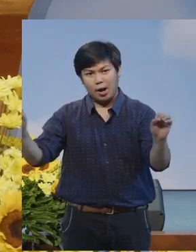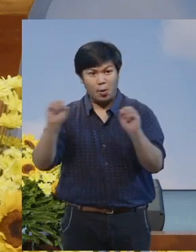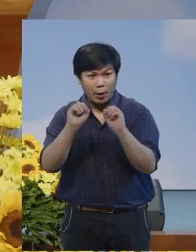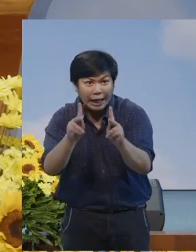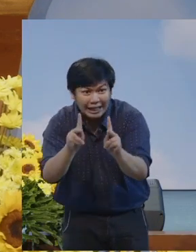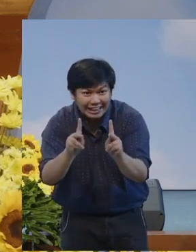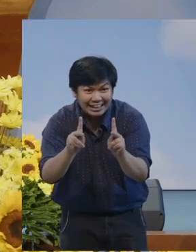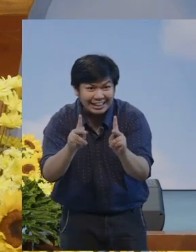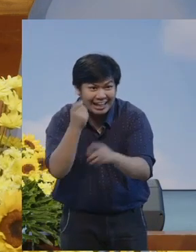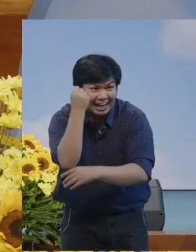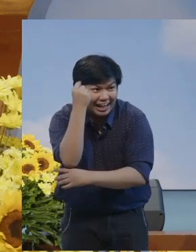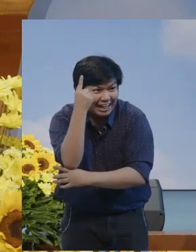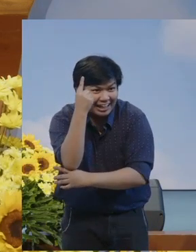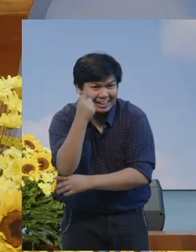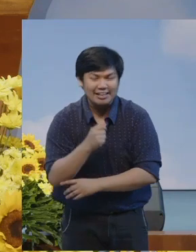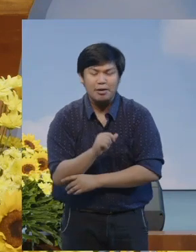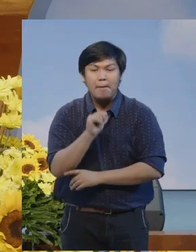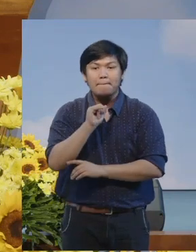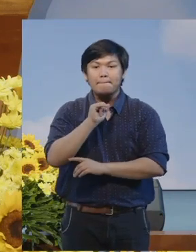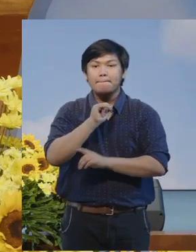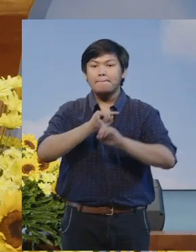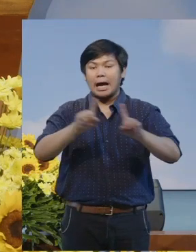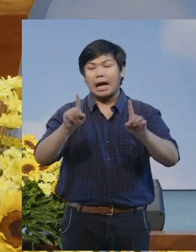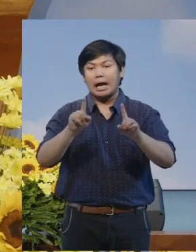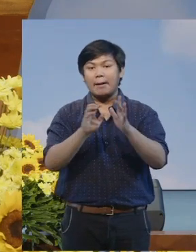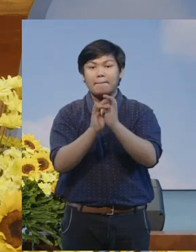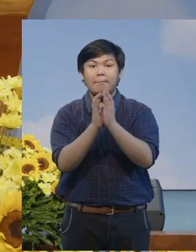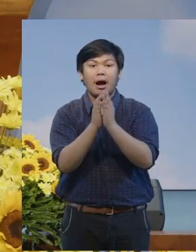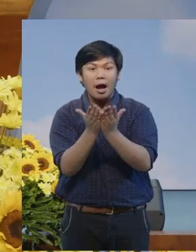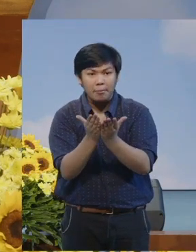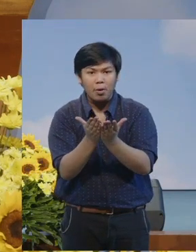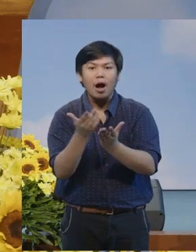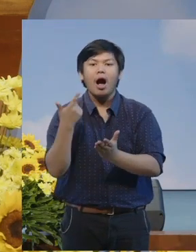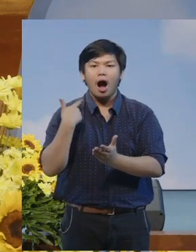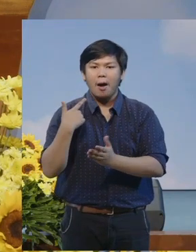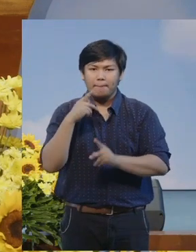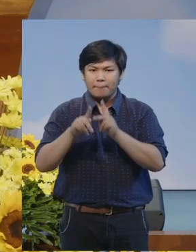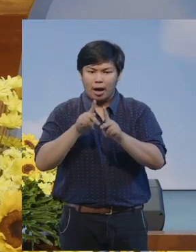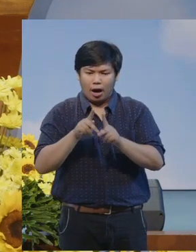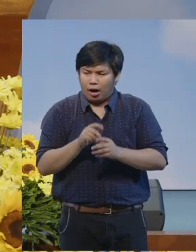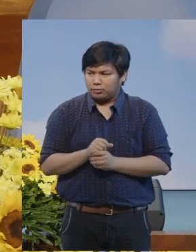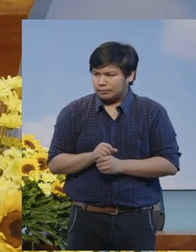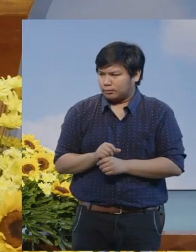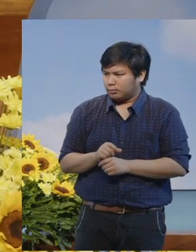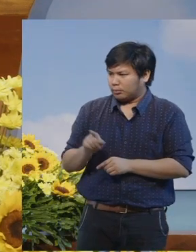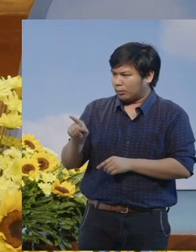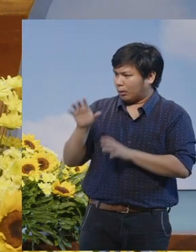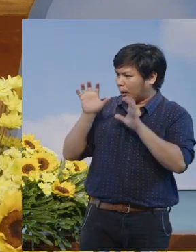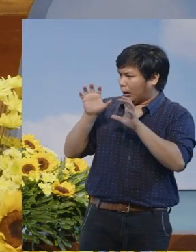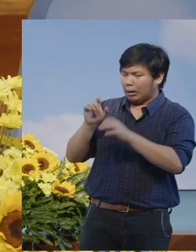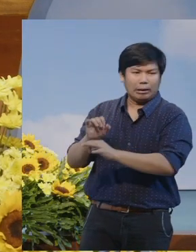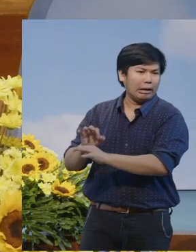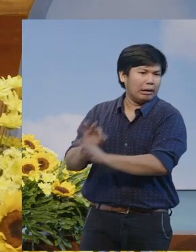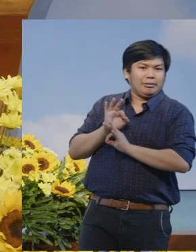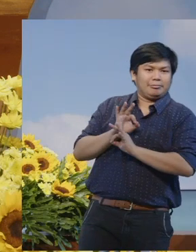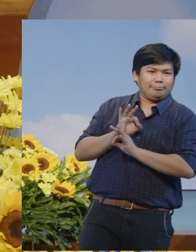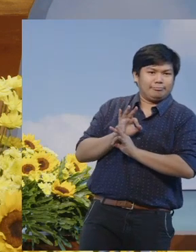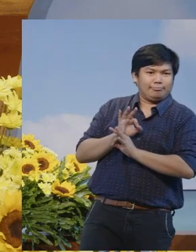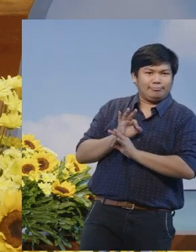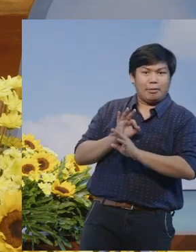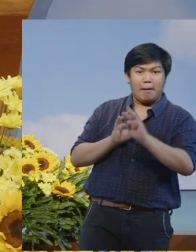Biblia, mga kapatid, may mga tao na takot sa mga multo. Sa Mark chapter